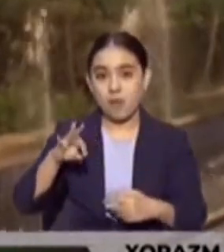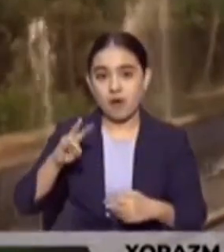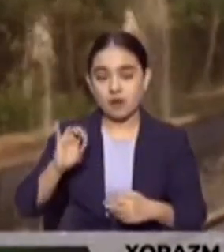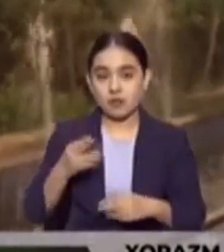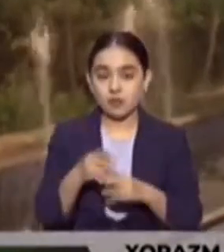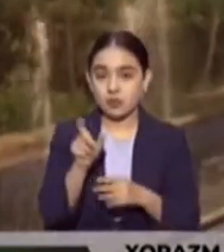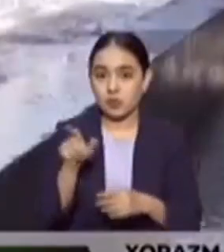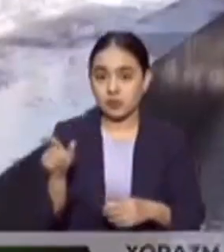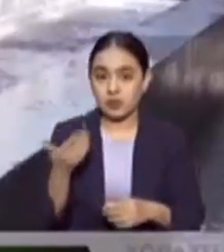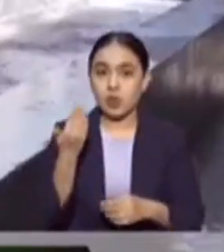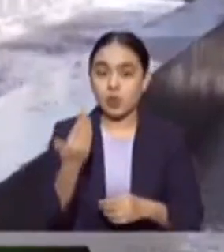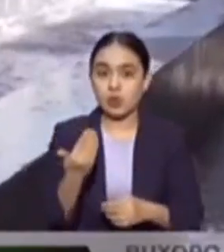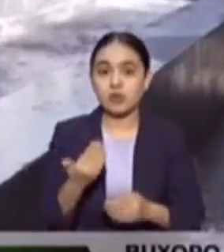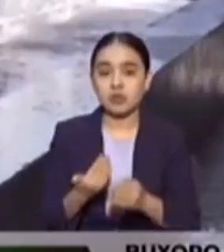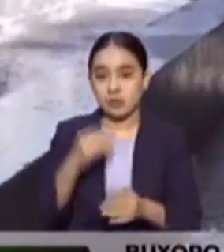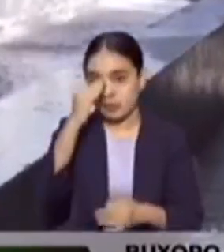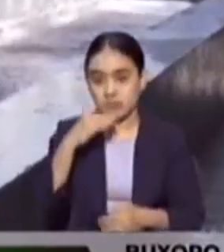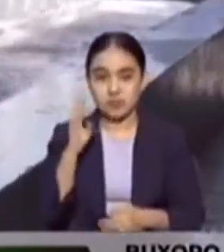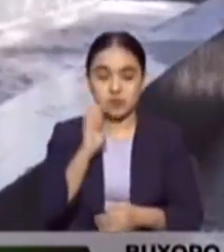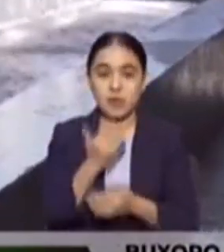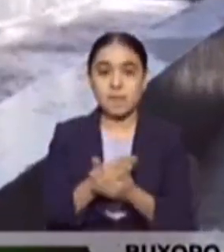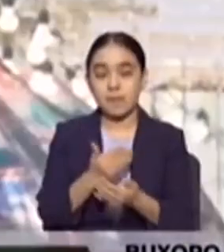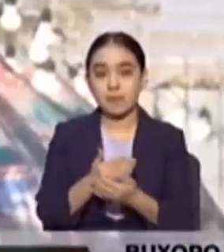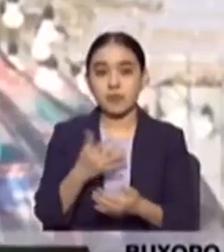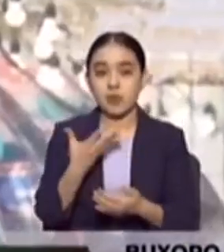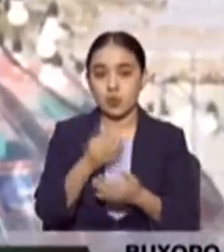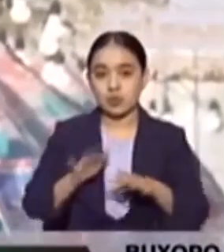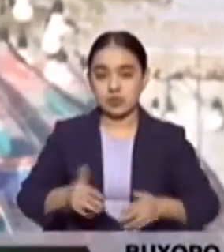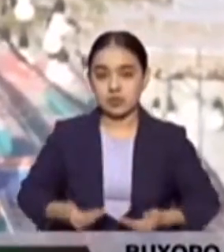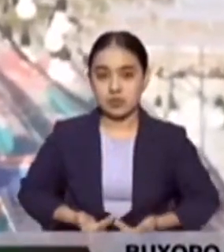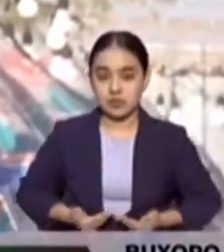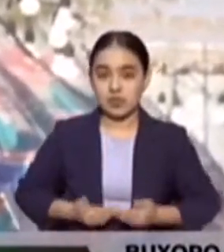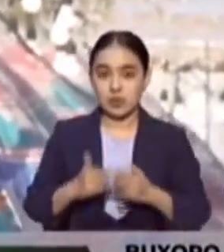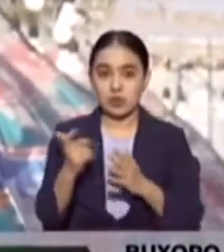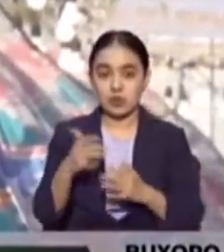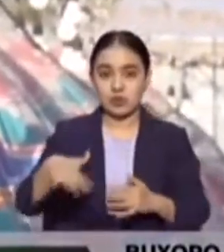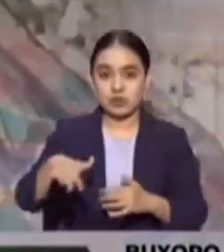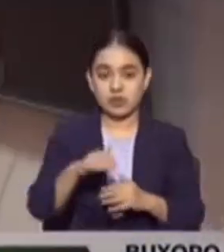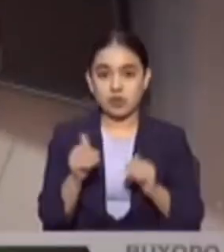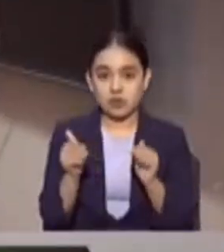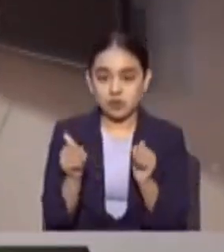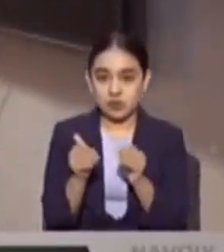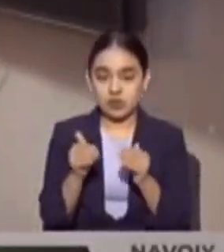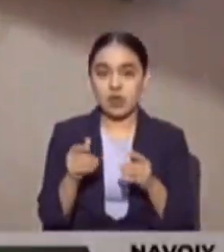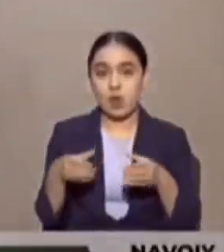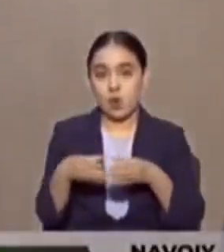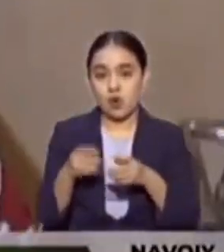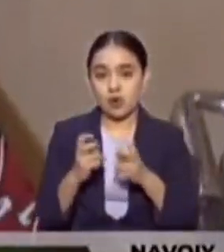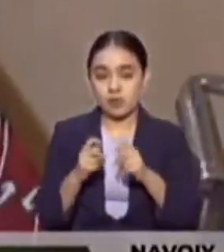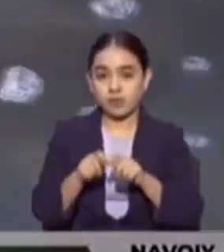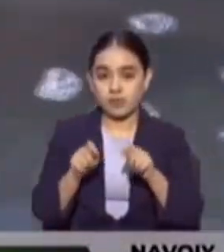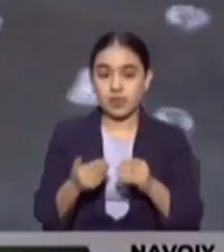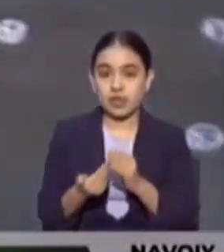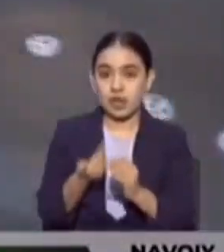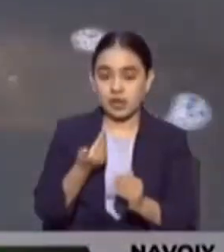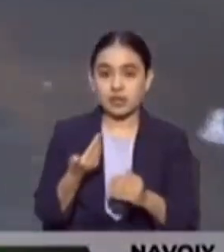shunday yurtdoshlarimizdan. U dastlab ota-onasining maslahati bilan o'zi yashab turgan hovlisida ixchamgina oilaviy korxona tashkil etadi.